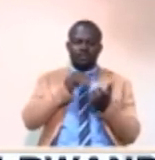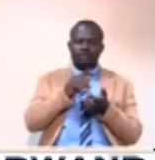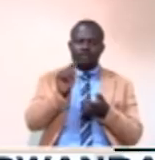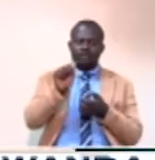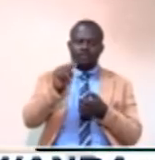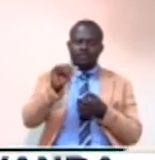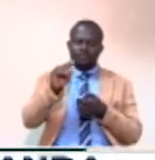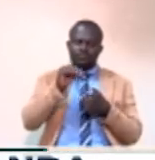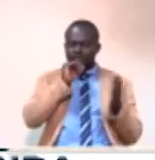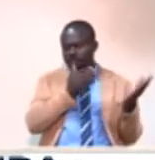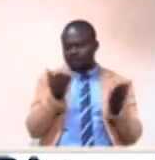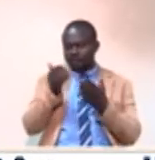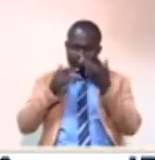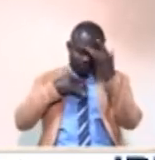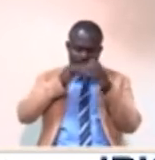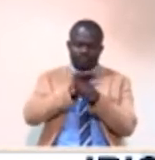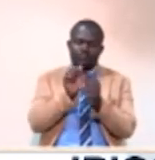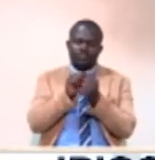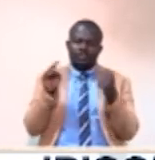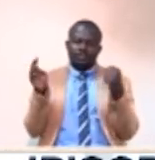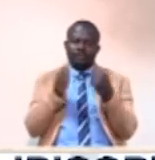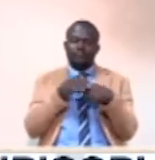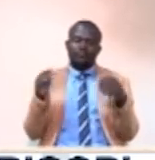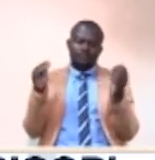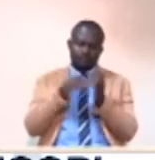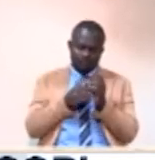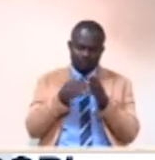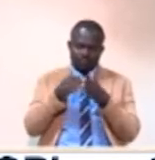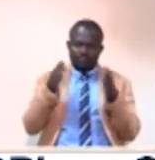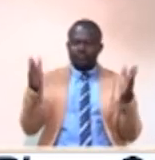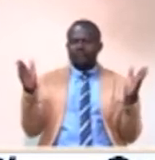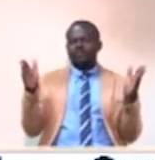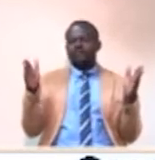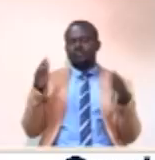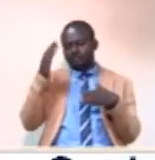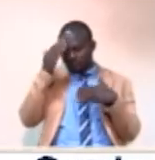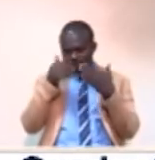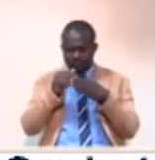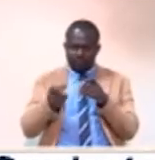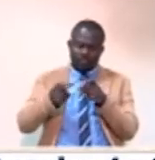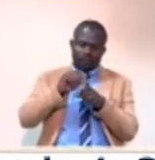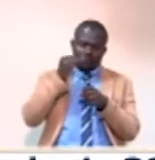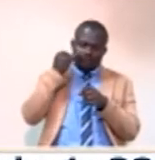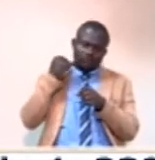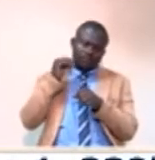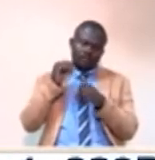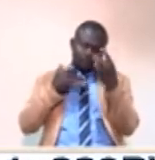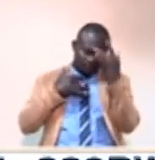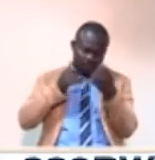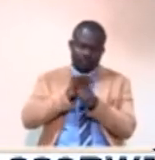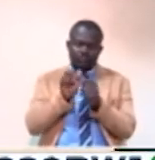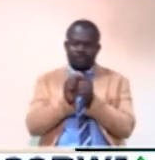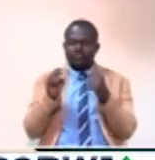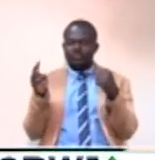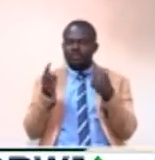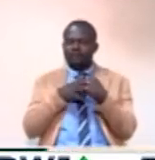Kanyinya kitakira abarwayi ba COVID-19 cyongeye gufungura imiryango kubera ubwiyongere bukabije bw'abarwayi ba